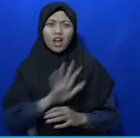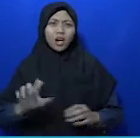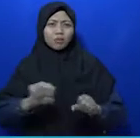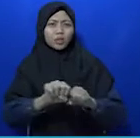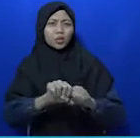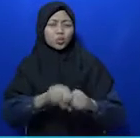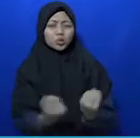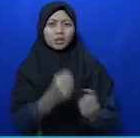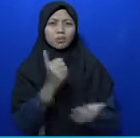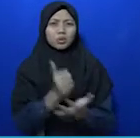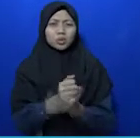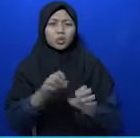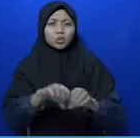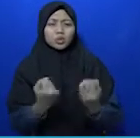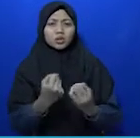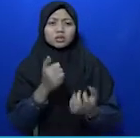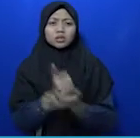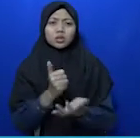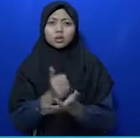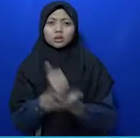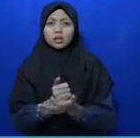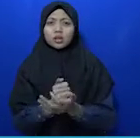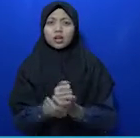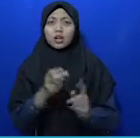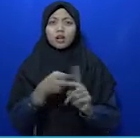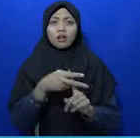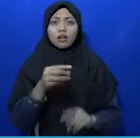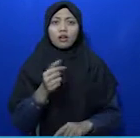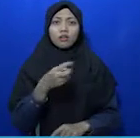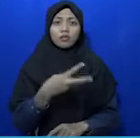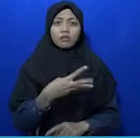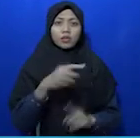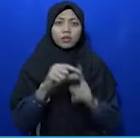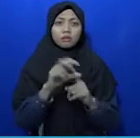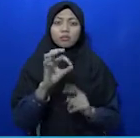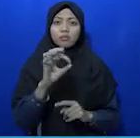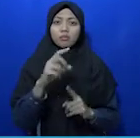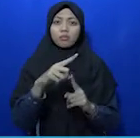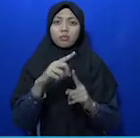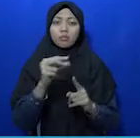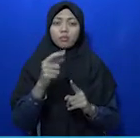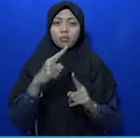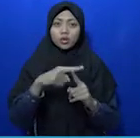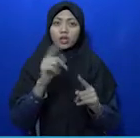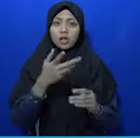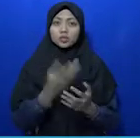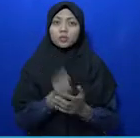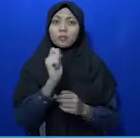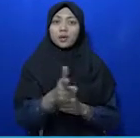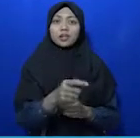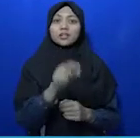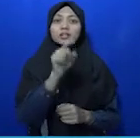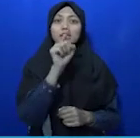yang parah dan Freeport harus membayar 185 triliun. Itu yang